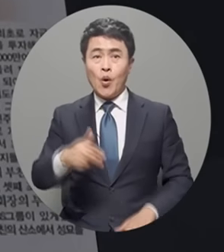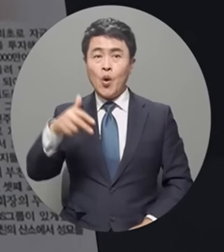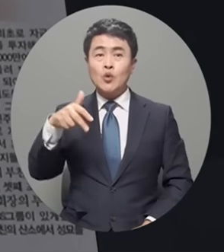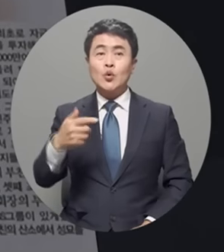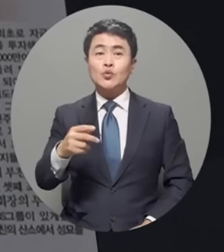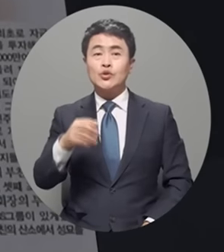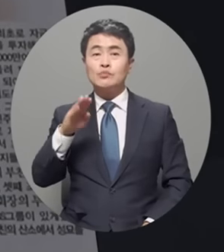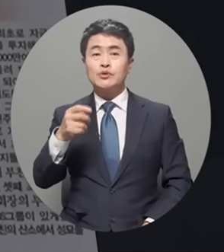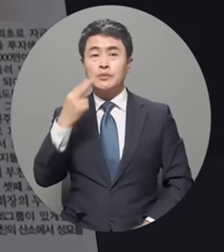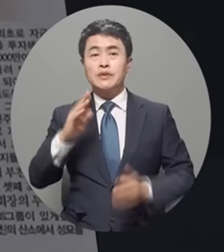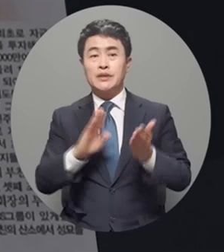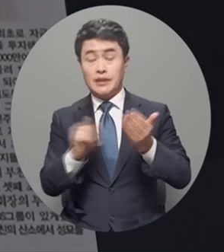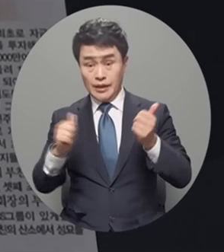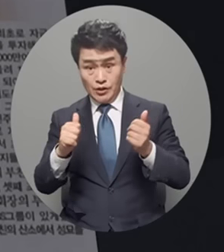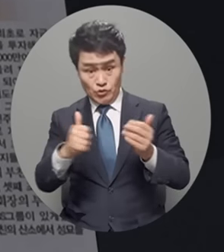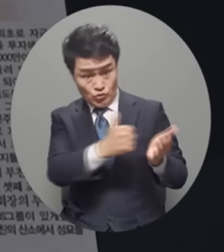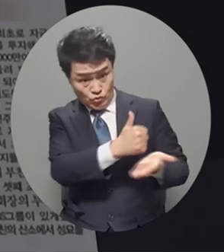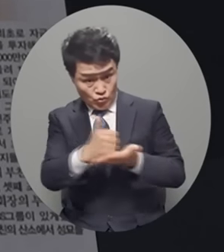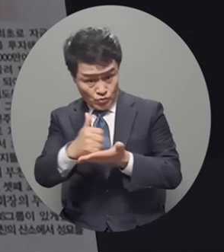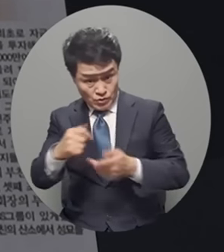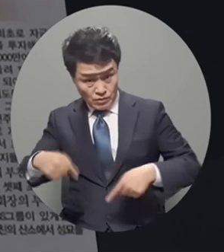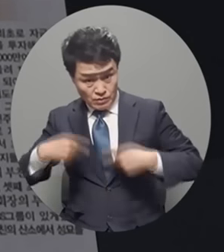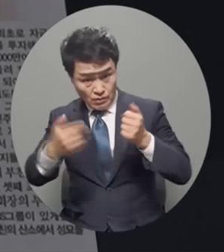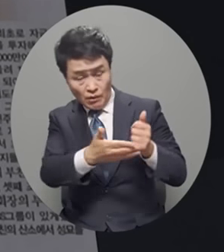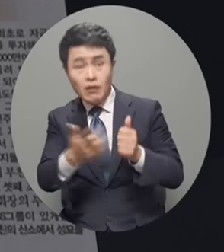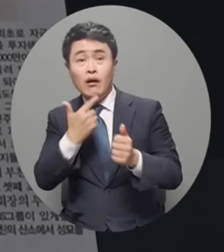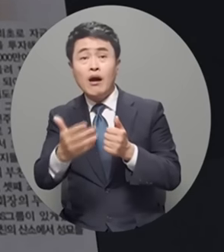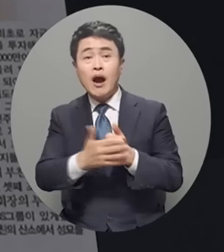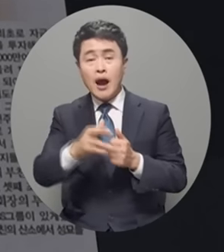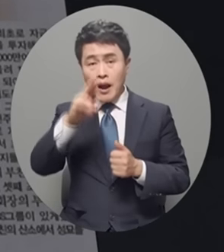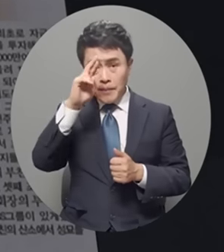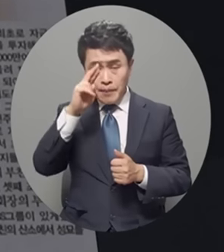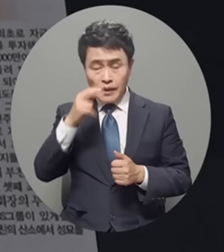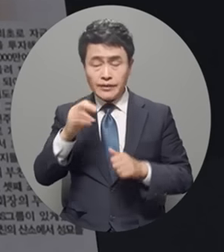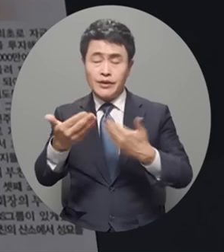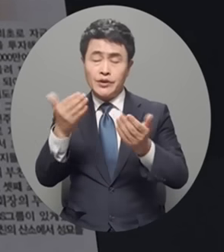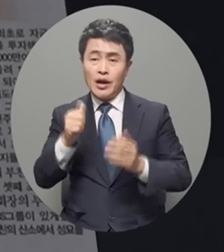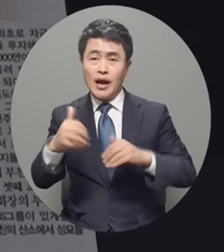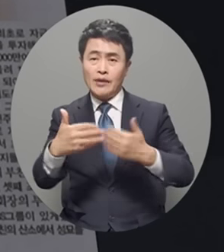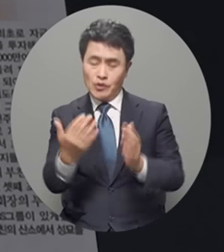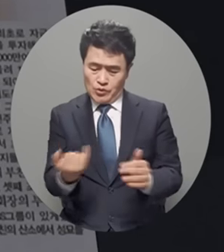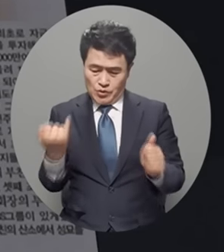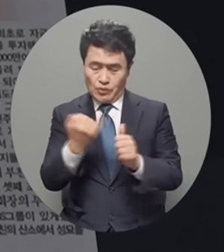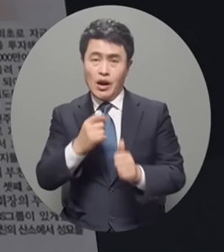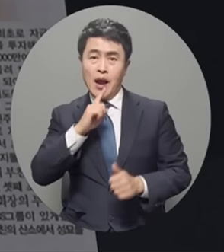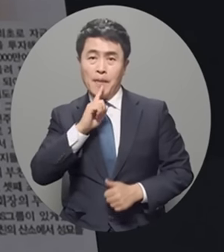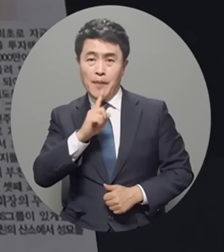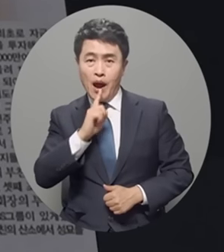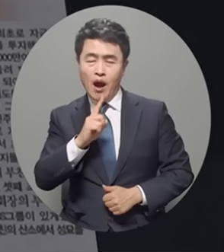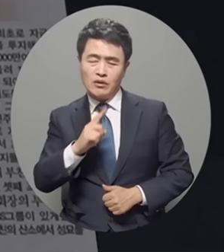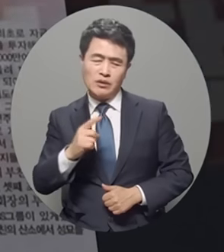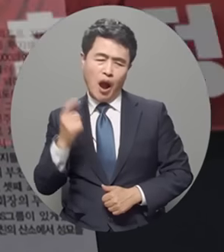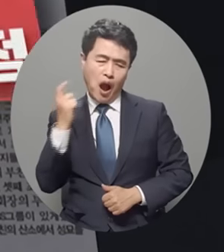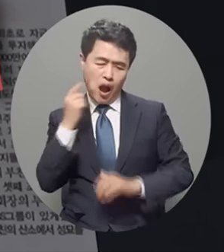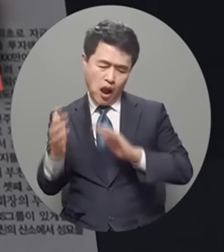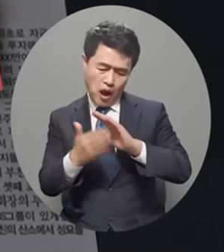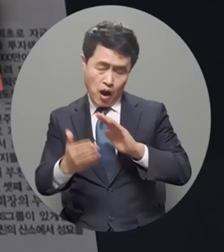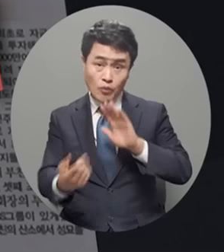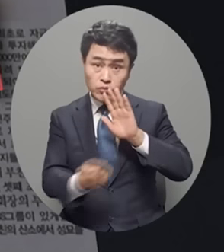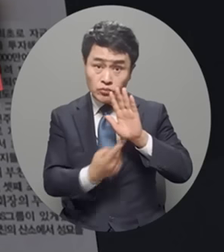대통령의 취임식 만찬에 초청받았고 박근혜 전 한나라당 대표와 결혼하기로 했다는 등의 허위 사실을 유포한